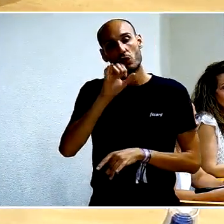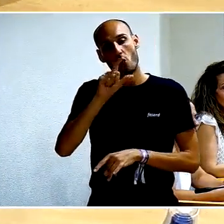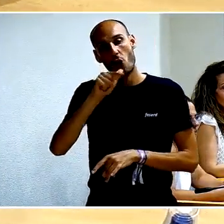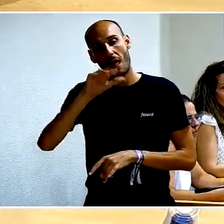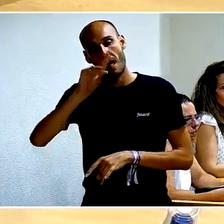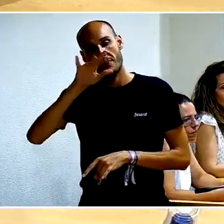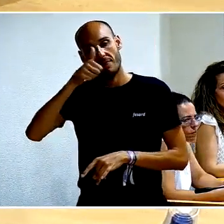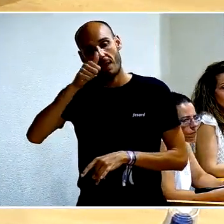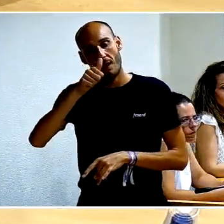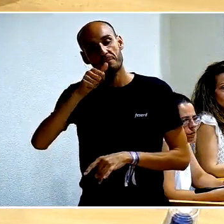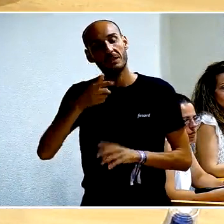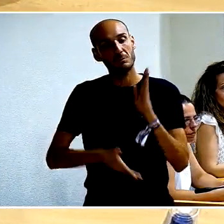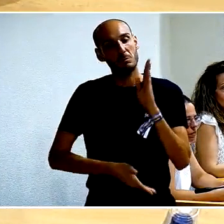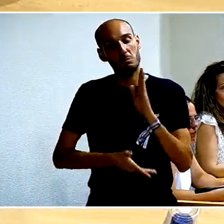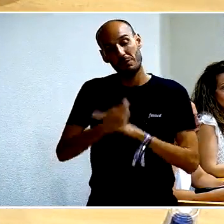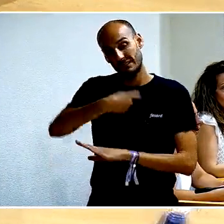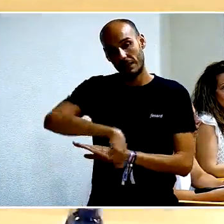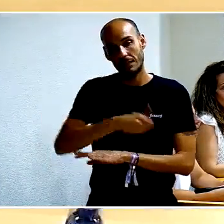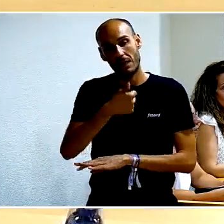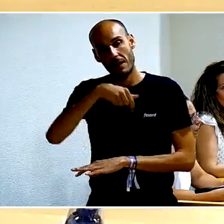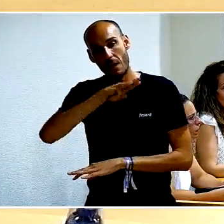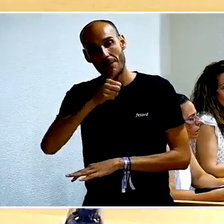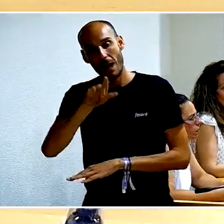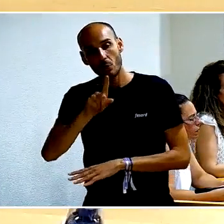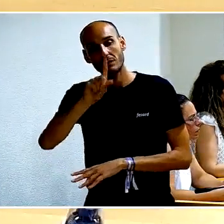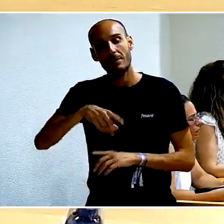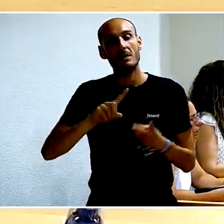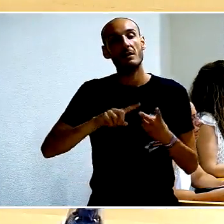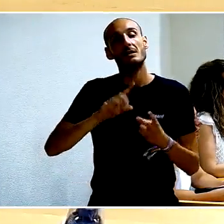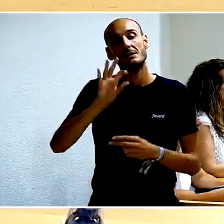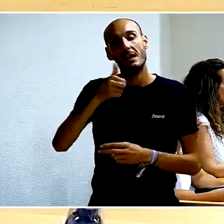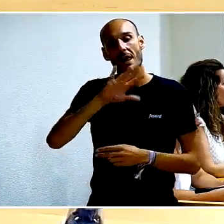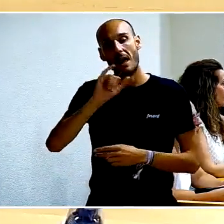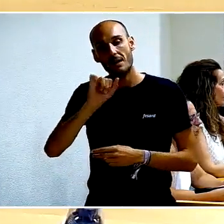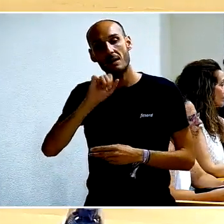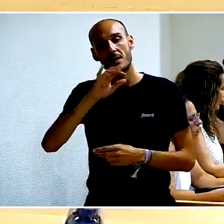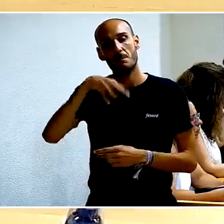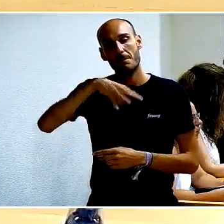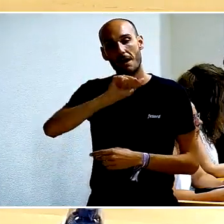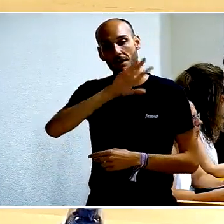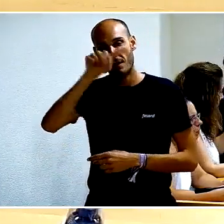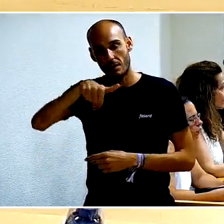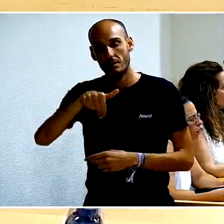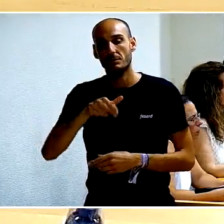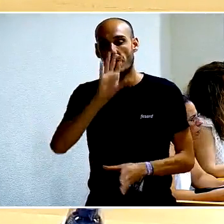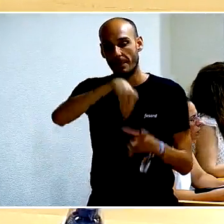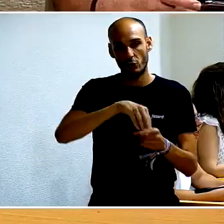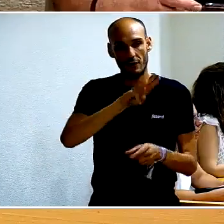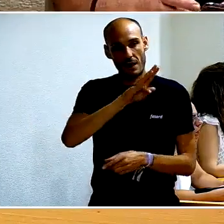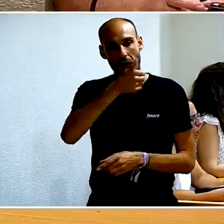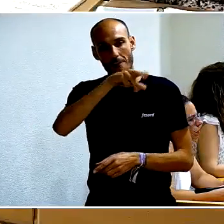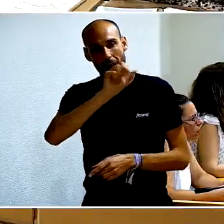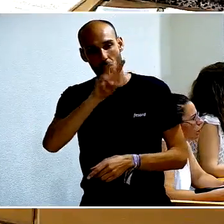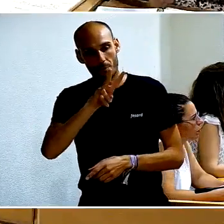APAU, i a Sarai i Marian Zorrilla, també membres d'APAU. Gracias por venir. Gracias